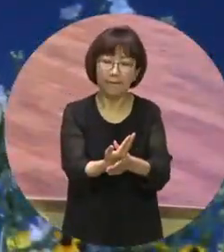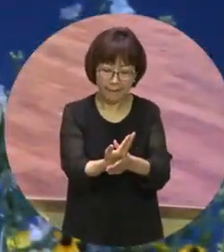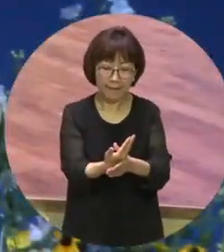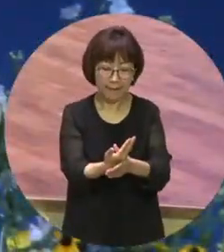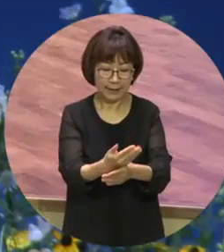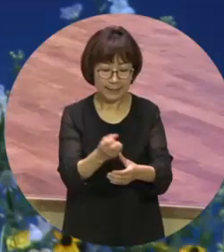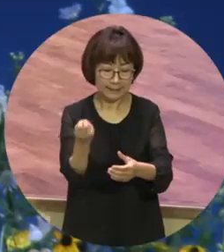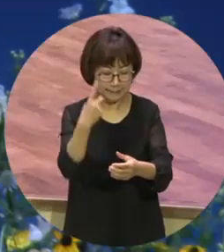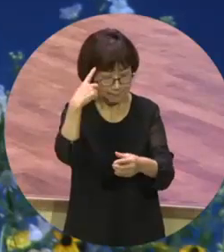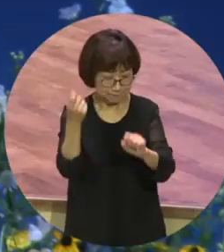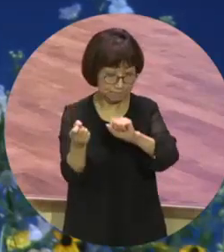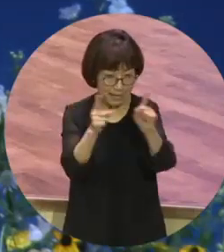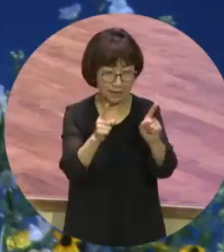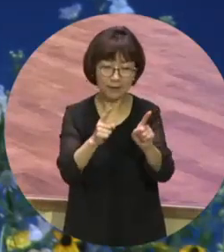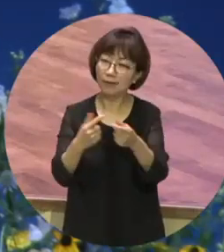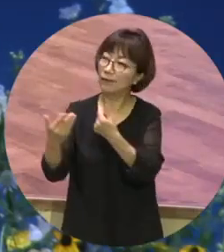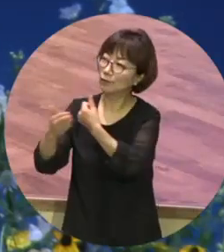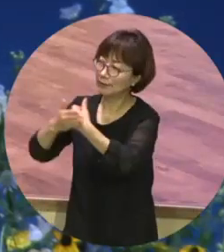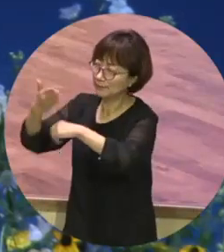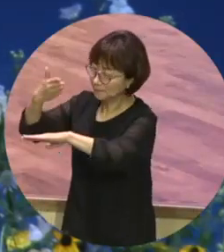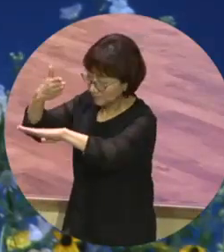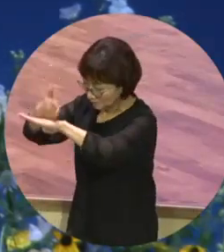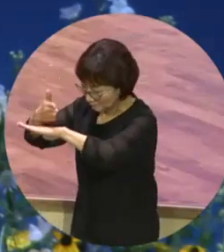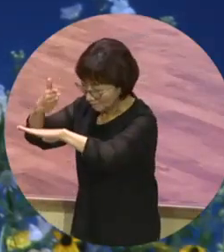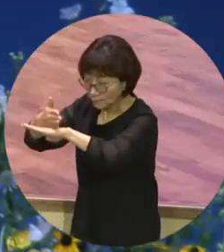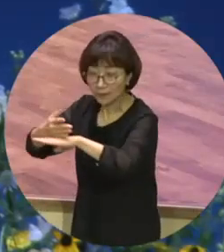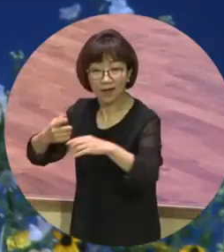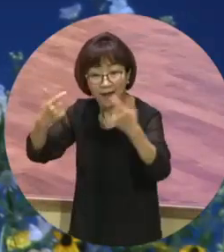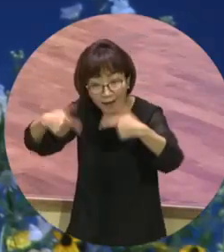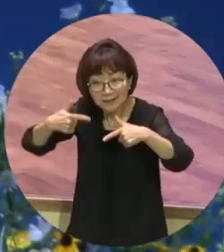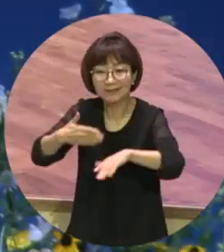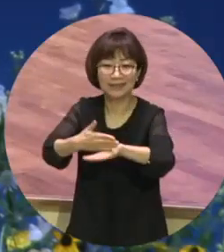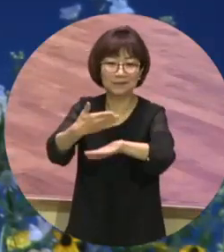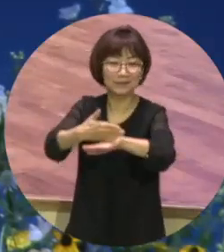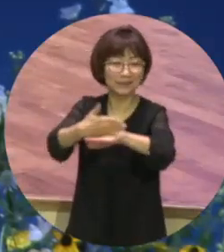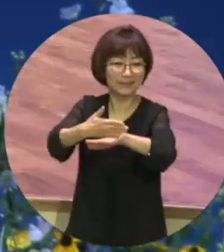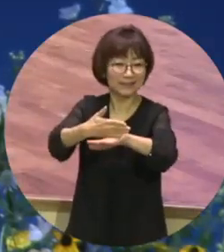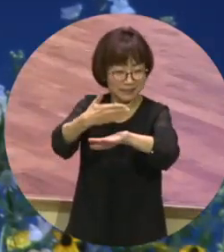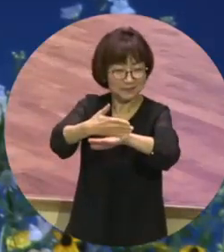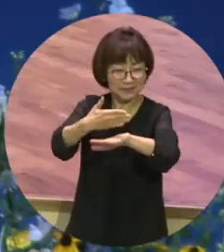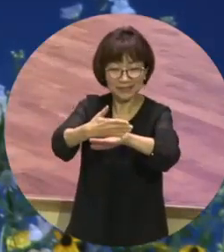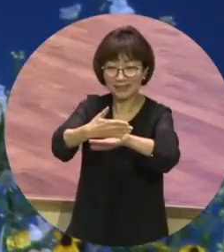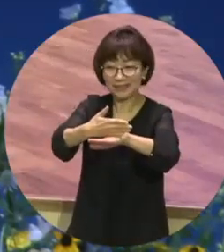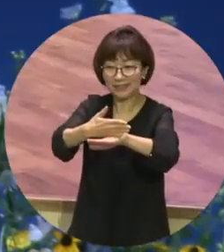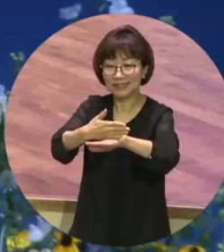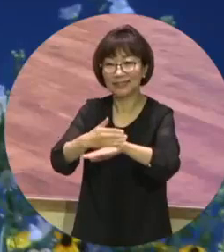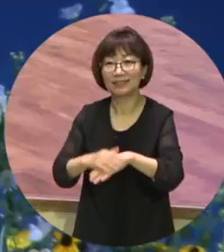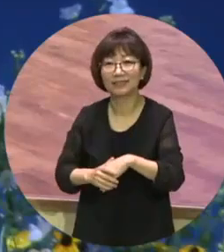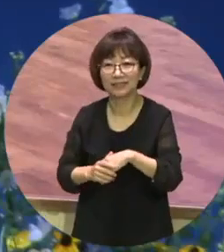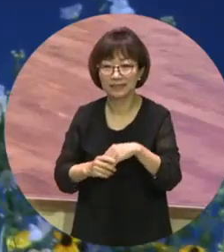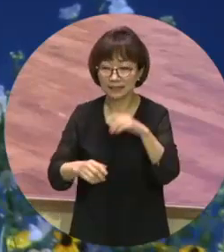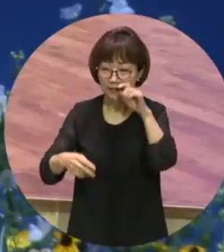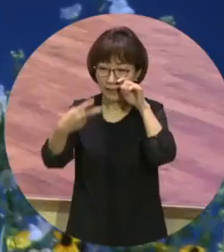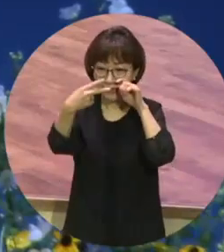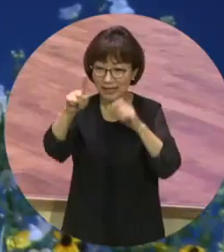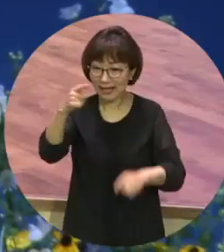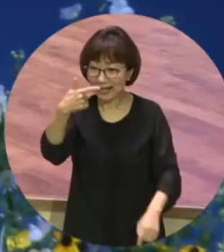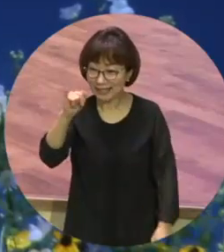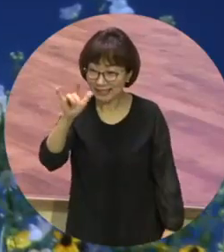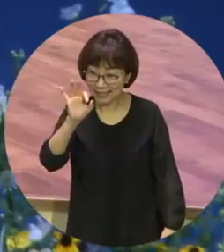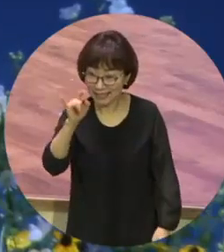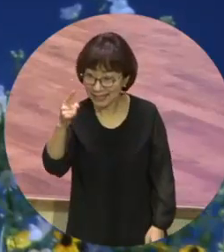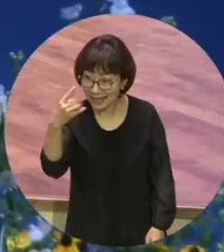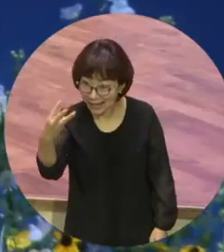하시니 감사합니다. 절대 감사예요. 절대 감사. 우리가 잘 아는 다니엘을 보면요,